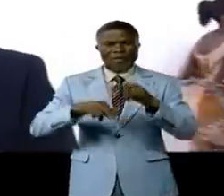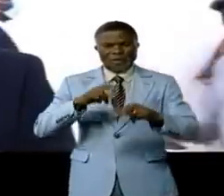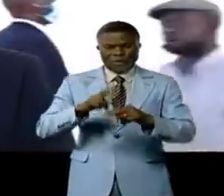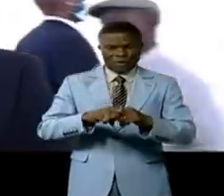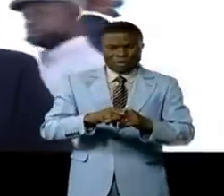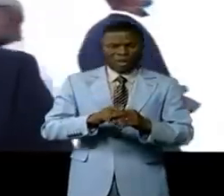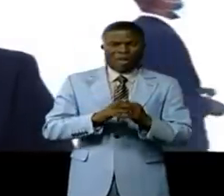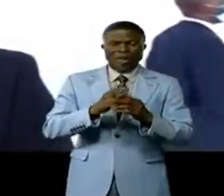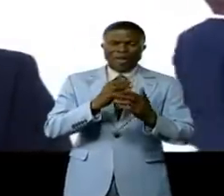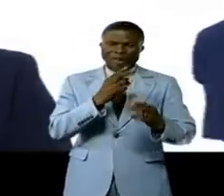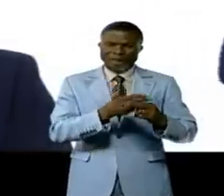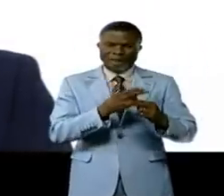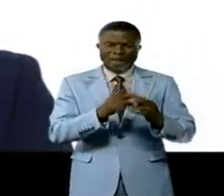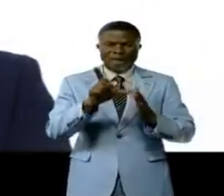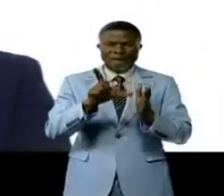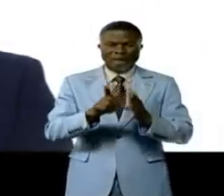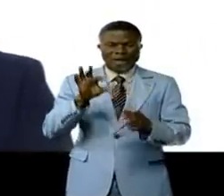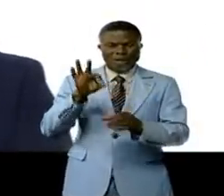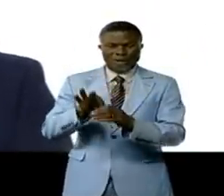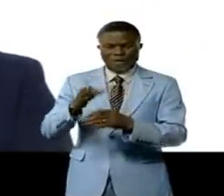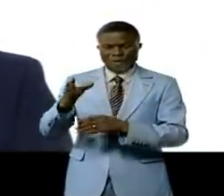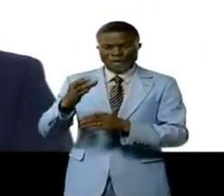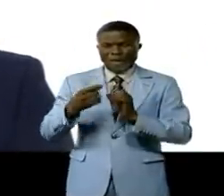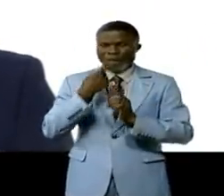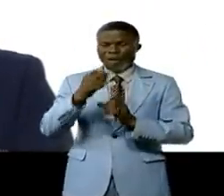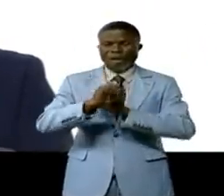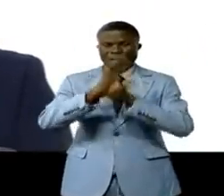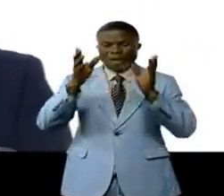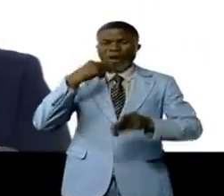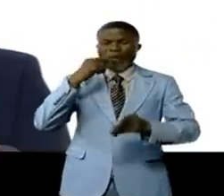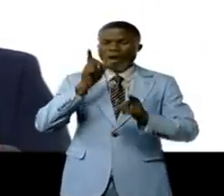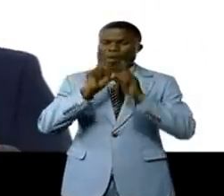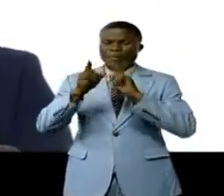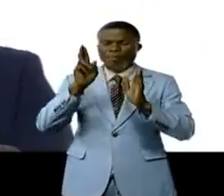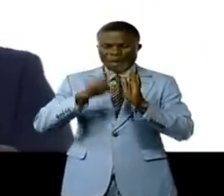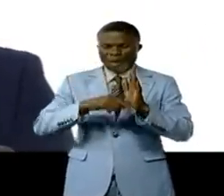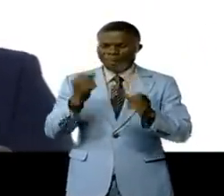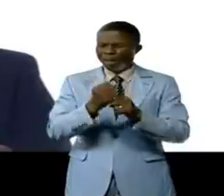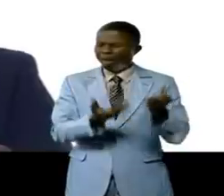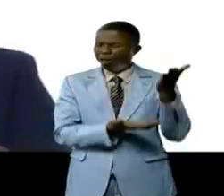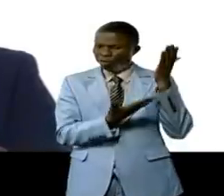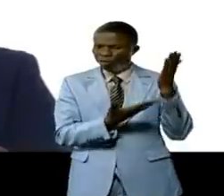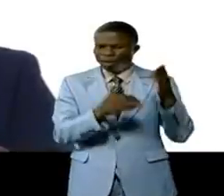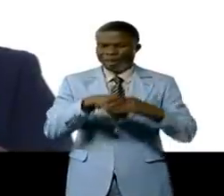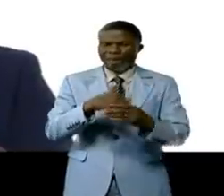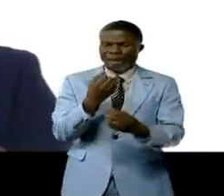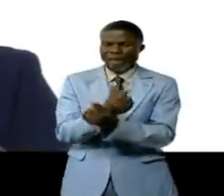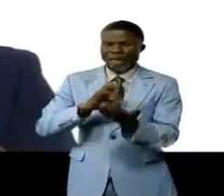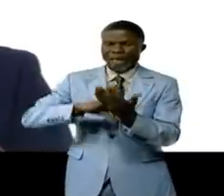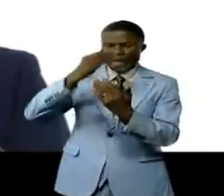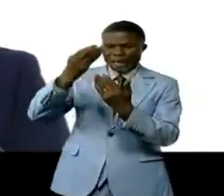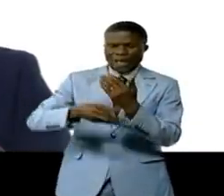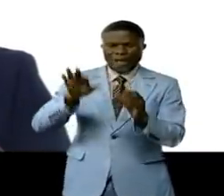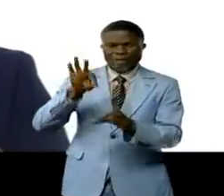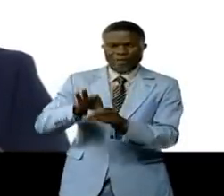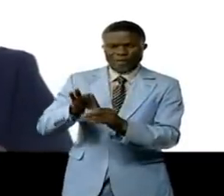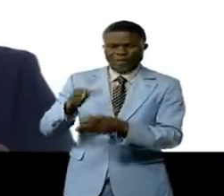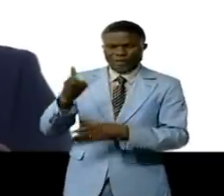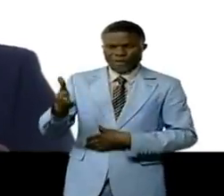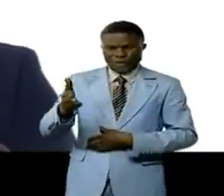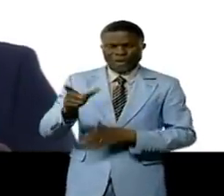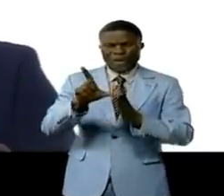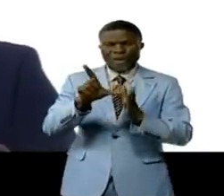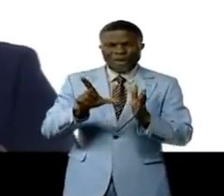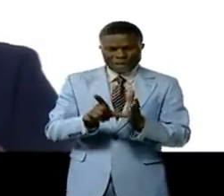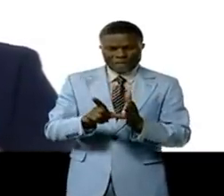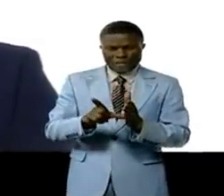loi électorale. Donc on a aussi clairement dit que le Parlement avait un rôle à jouer dans le respect du calendrier électoral. Il y a des lois qu'on